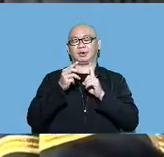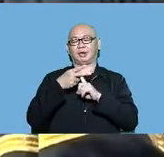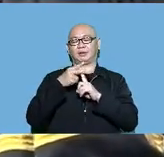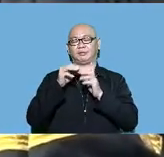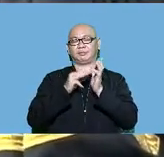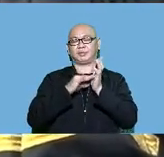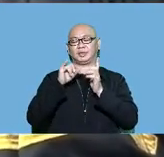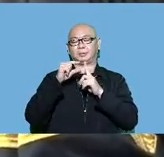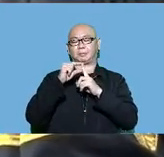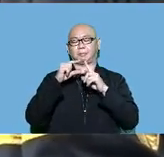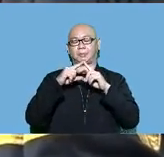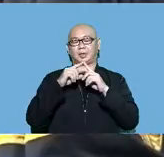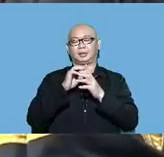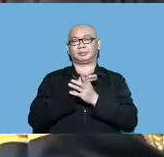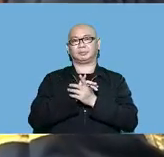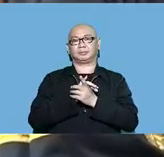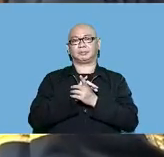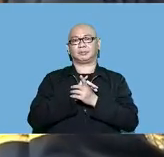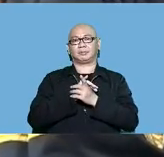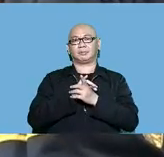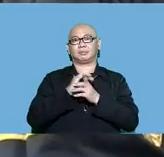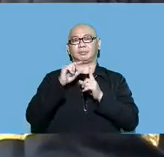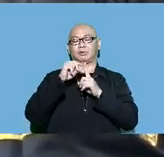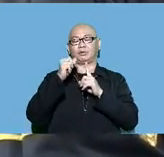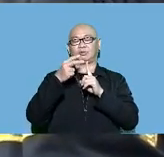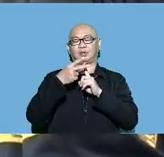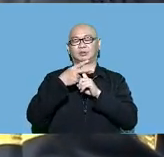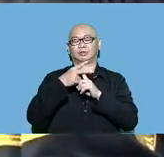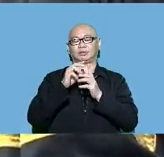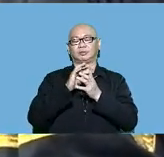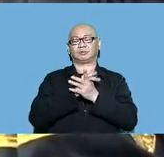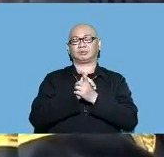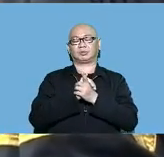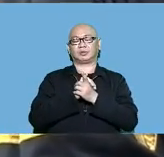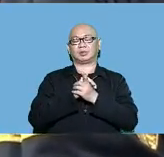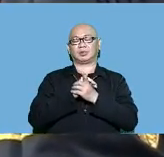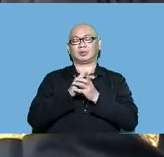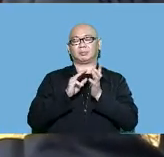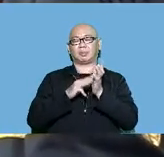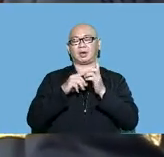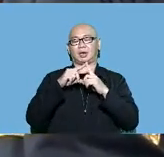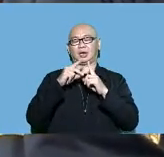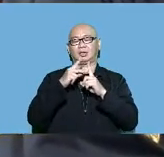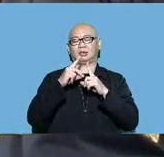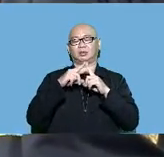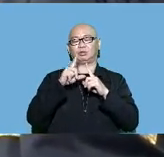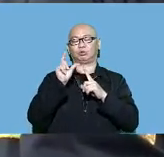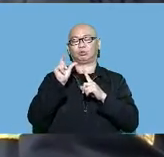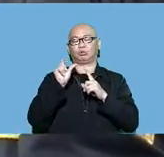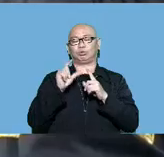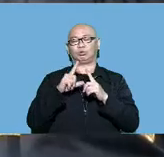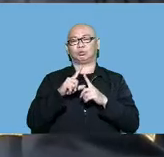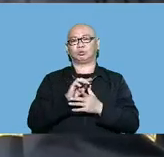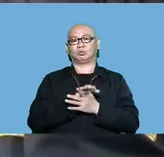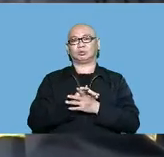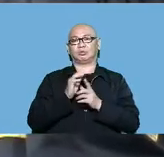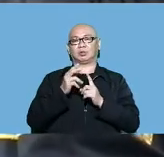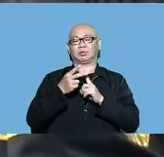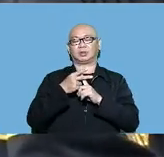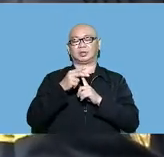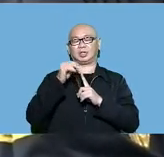Pengetahuan Alam, Profesor Dr. Dr. Malul Azam MKes sebagai Profesor pada Fakultas